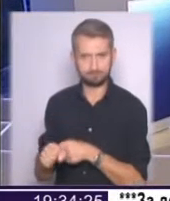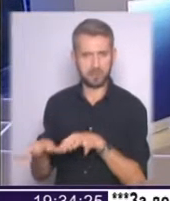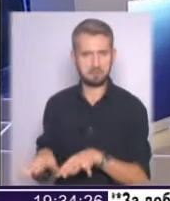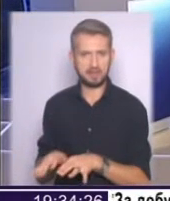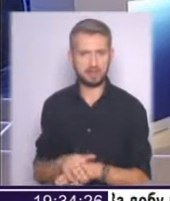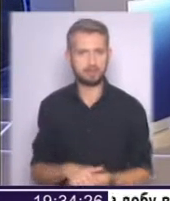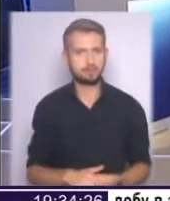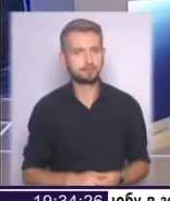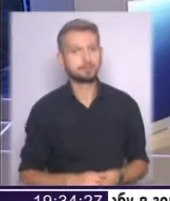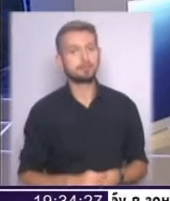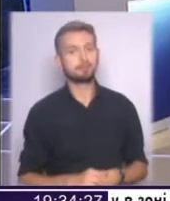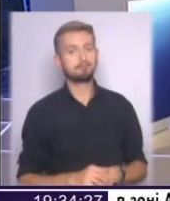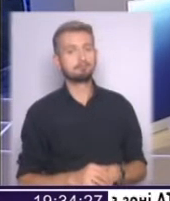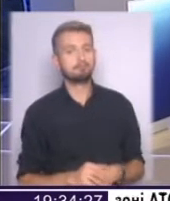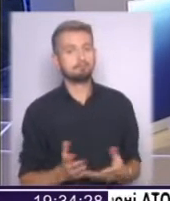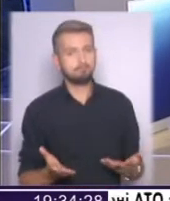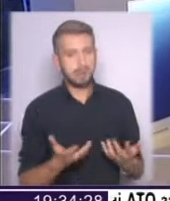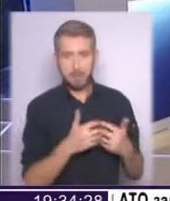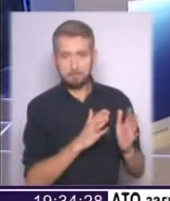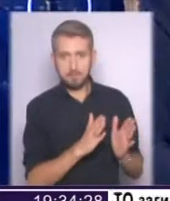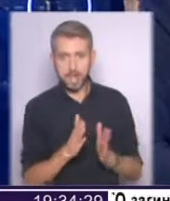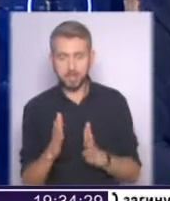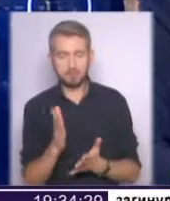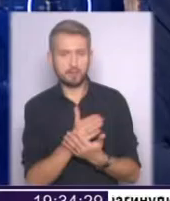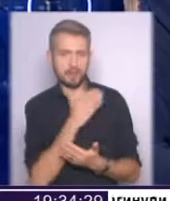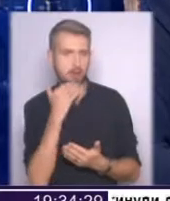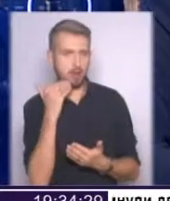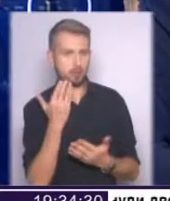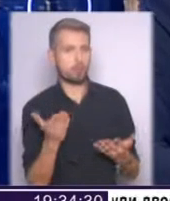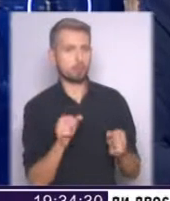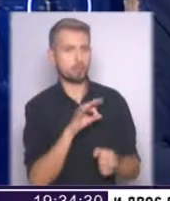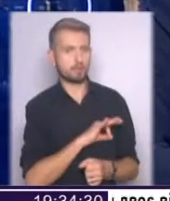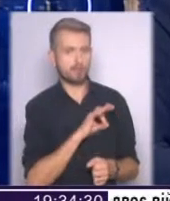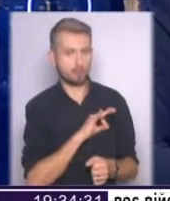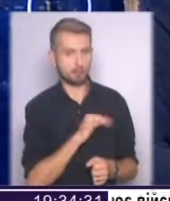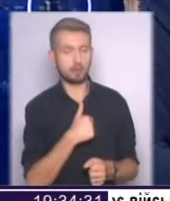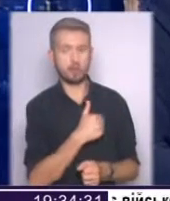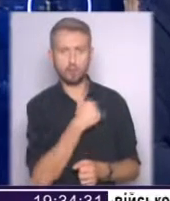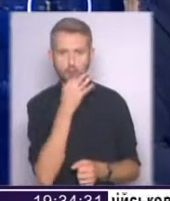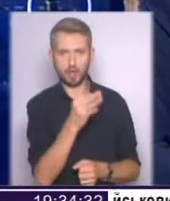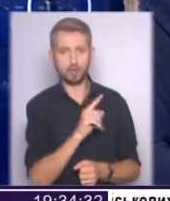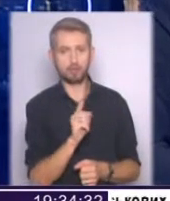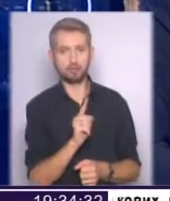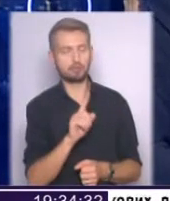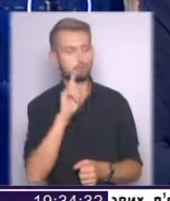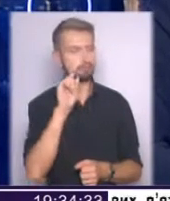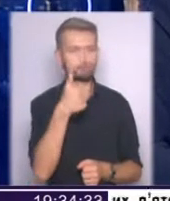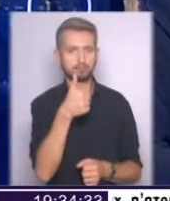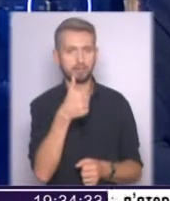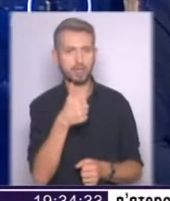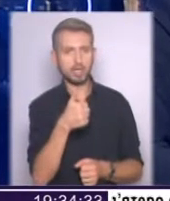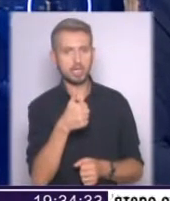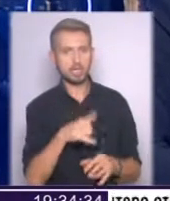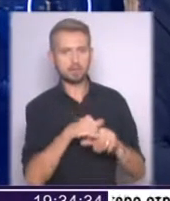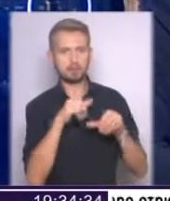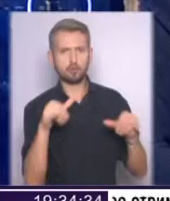і що? Ви знаєте, механізмів є, звичайно, багато, які можна вживати. Я вам хочу сказати, що якнайперше це, звичайно, збільшити в